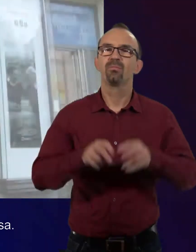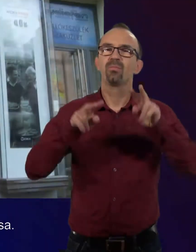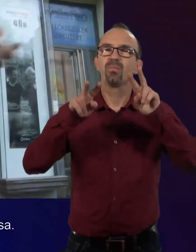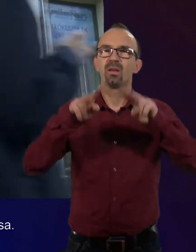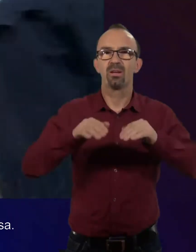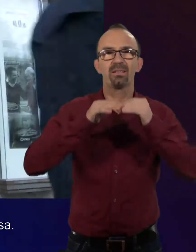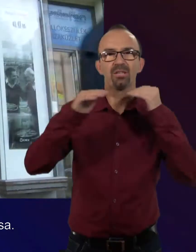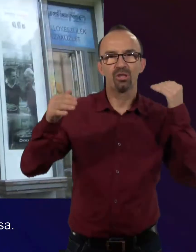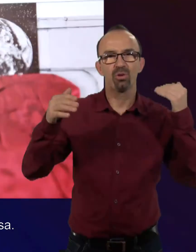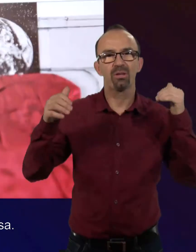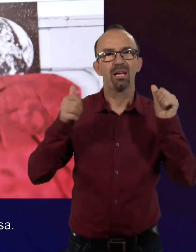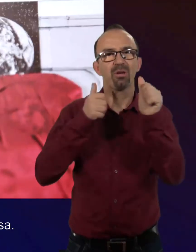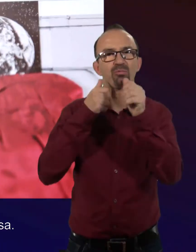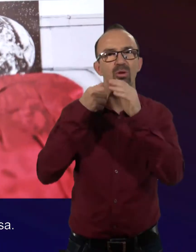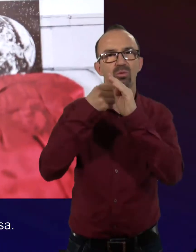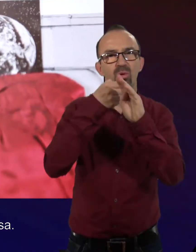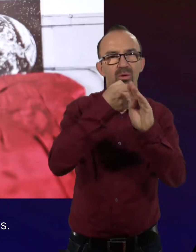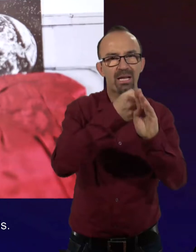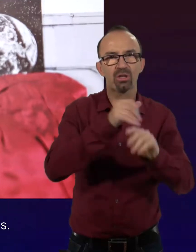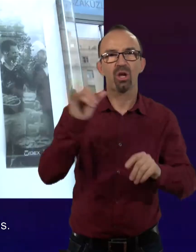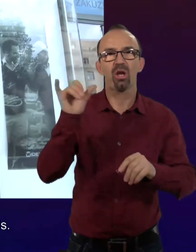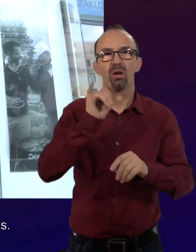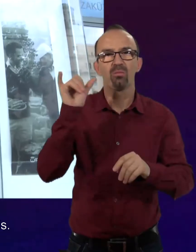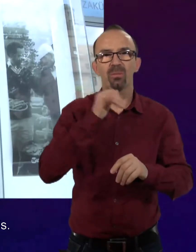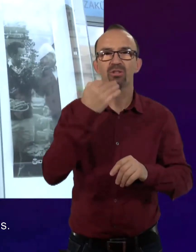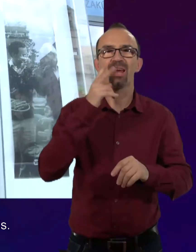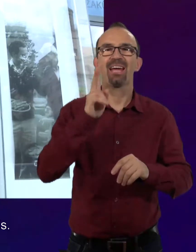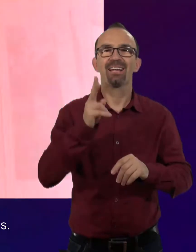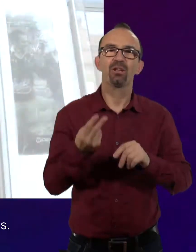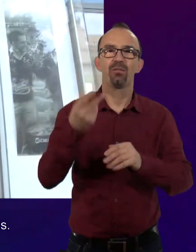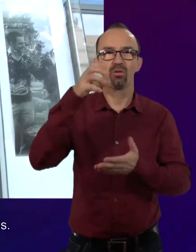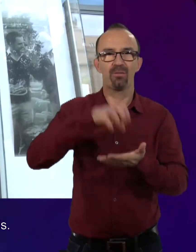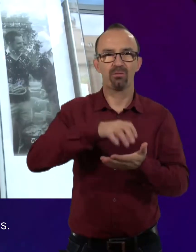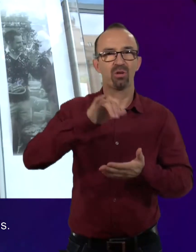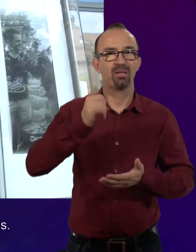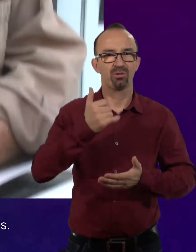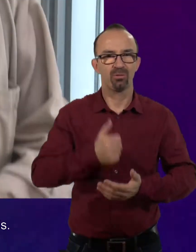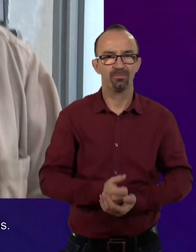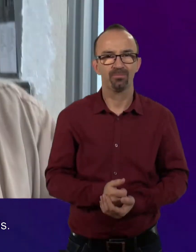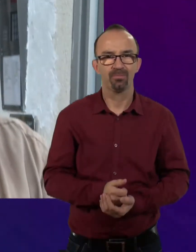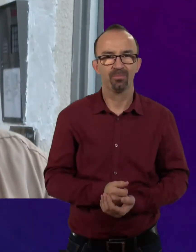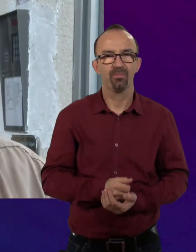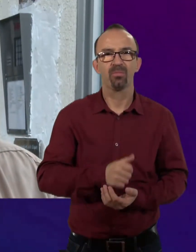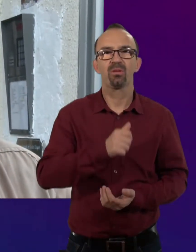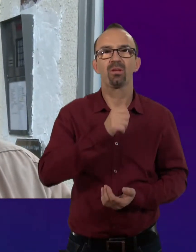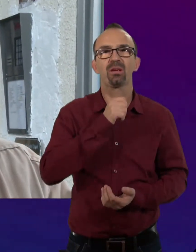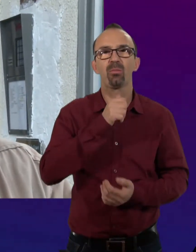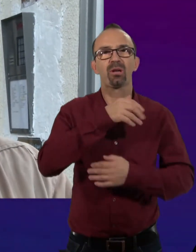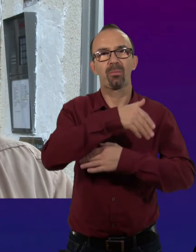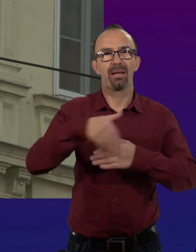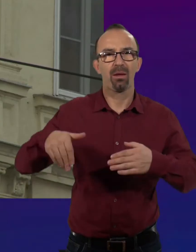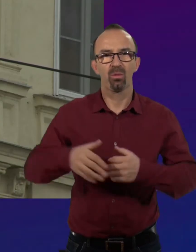irrealitás síkok egymásba torlódása, Budapest az eklektika fővárosa is. Kábari Billió.